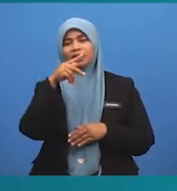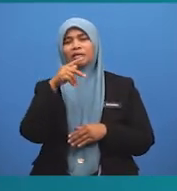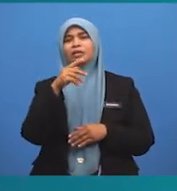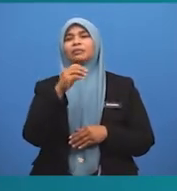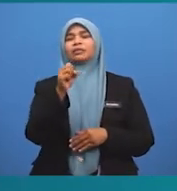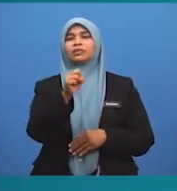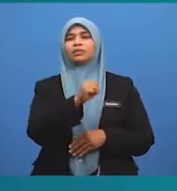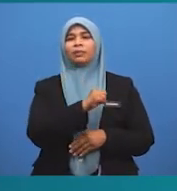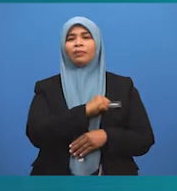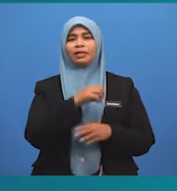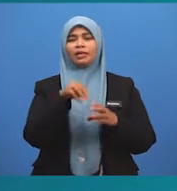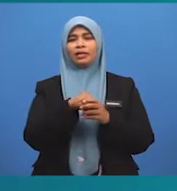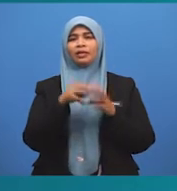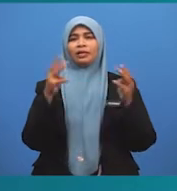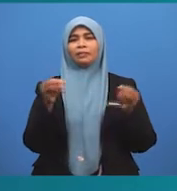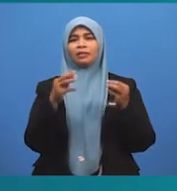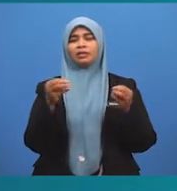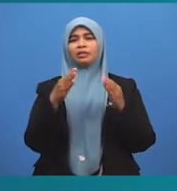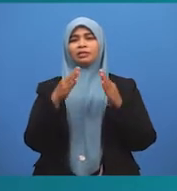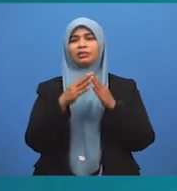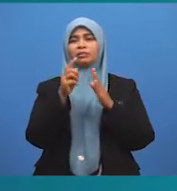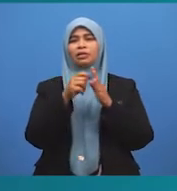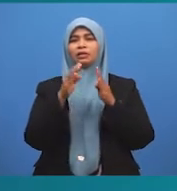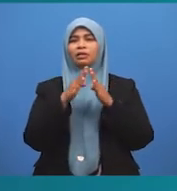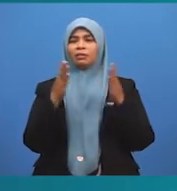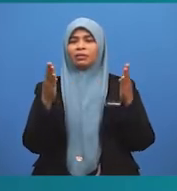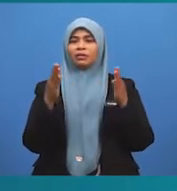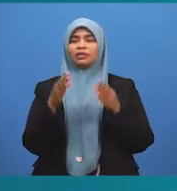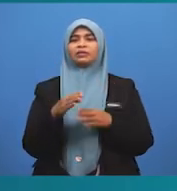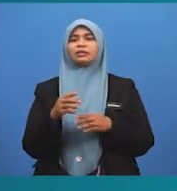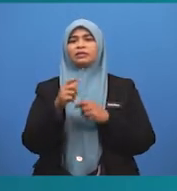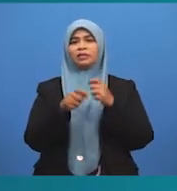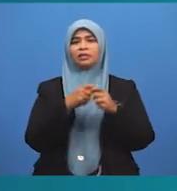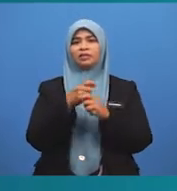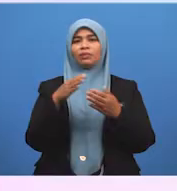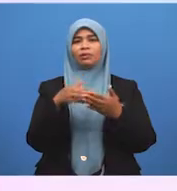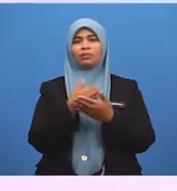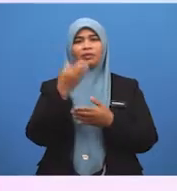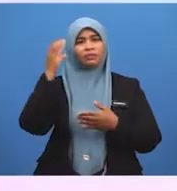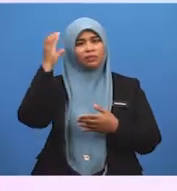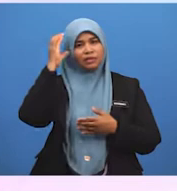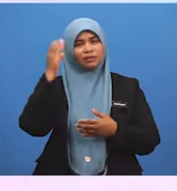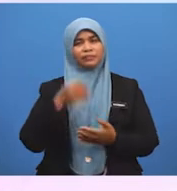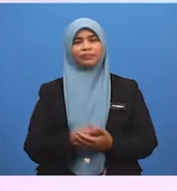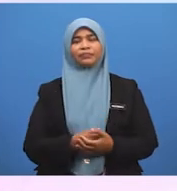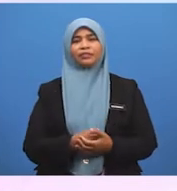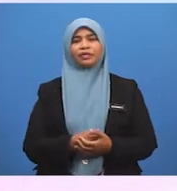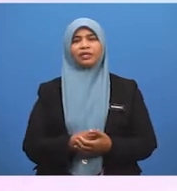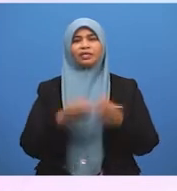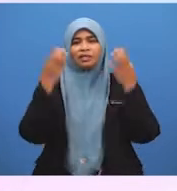sopan dalam majlis rumah terbuka sempena Tahun Baru Cina. Cikgu